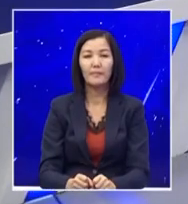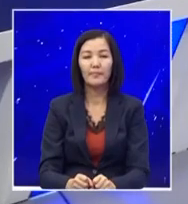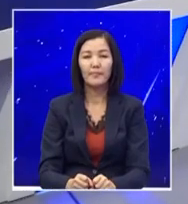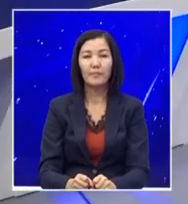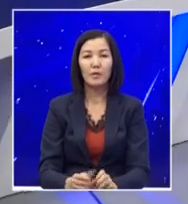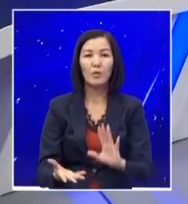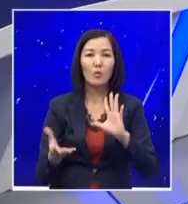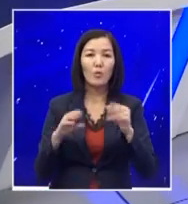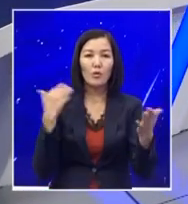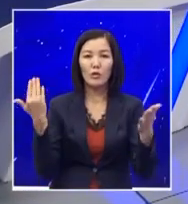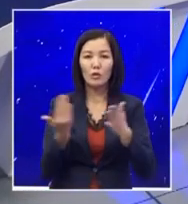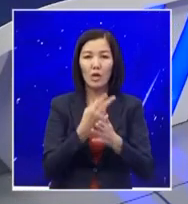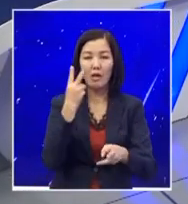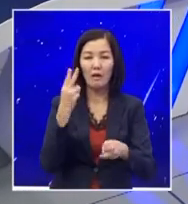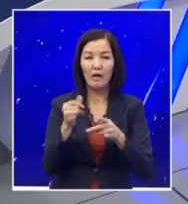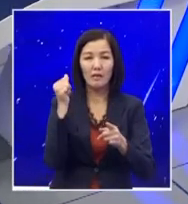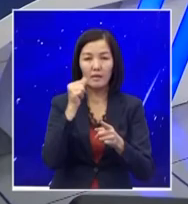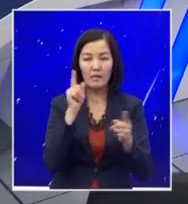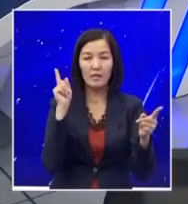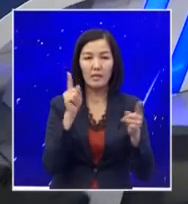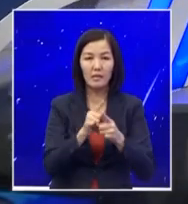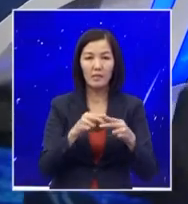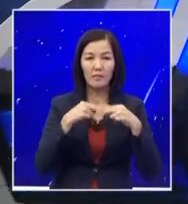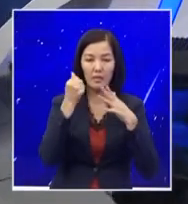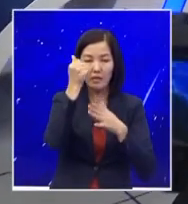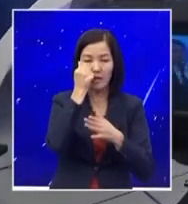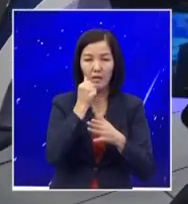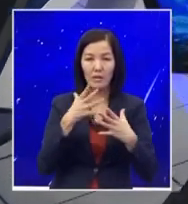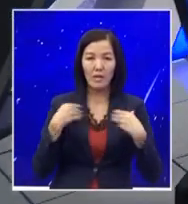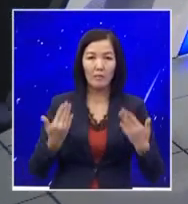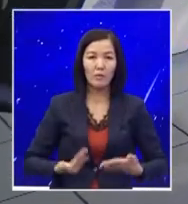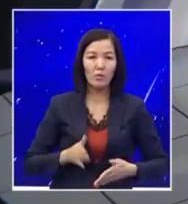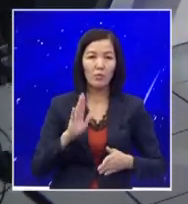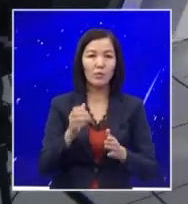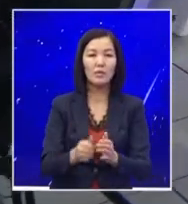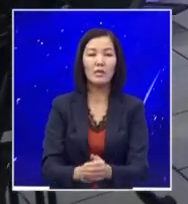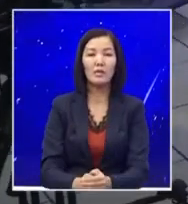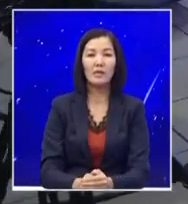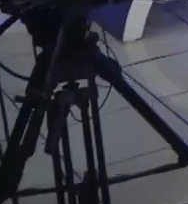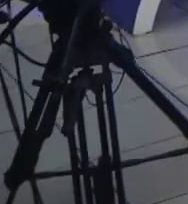Қадірменді көрермен, бүгінге айтар ақпарат осы, келер күні қауышайық. Аман болыңыздар.